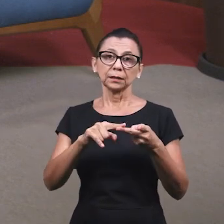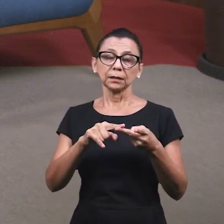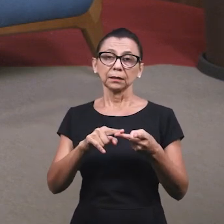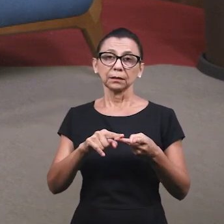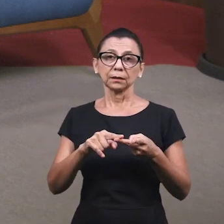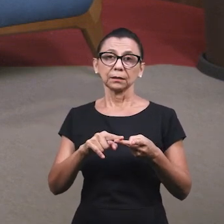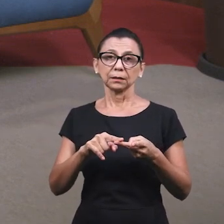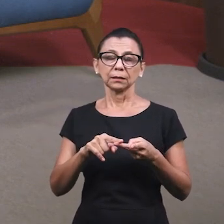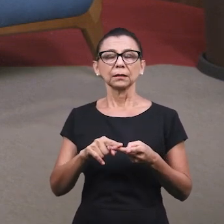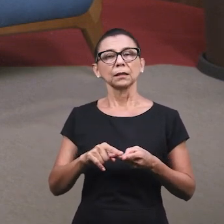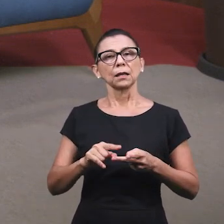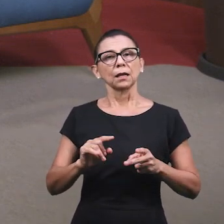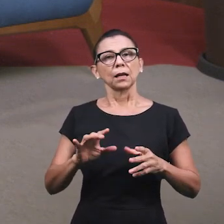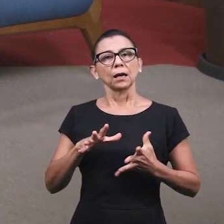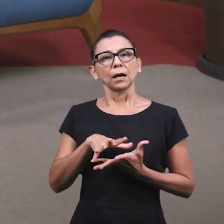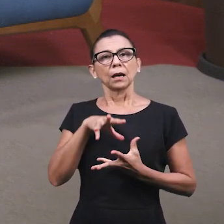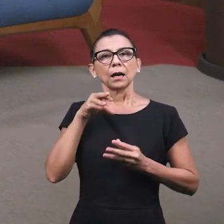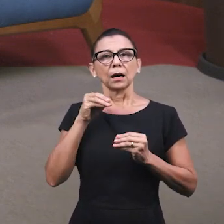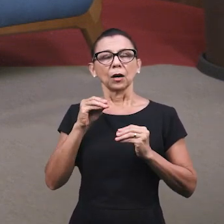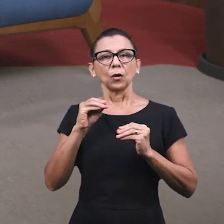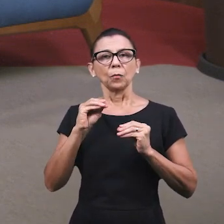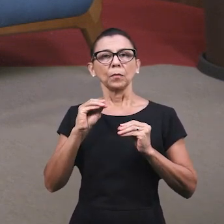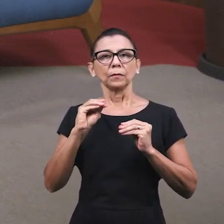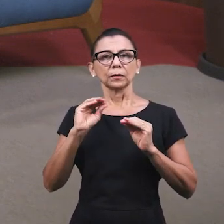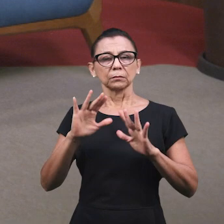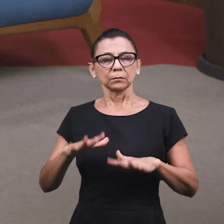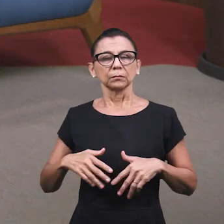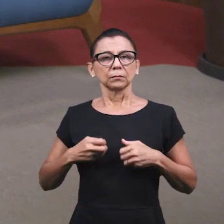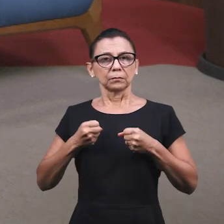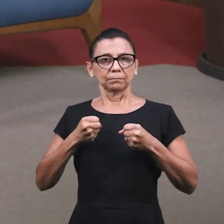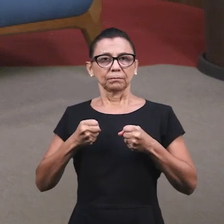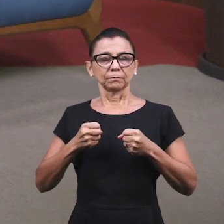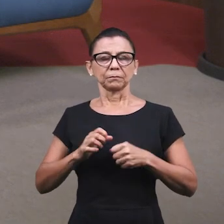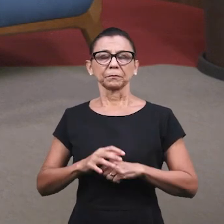allons entrer dans la thématique nouvelle aujourd'hui.